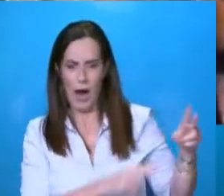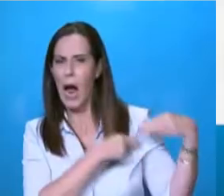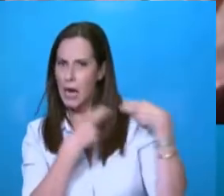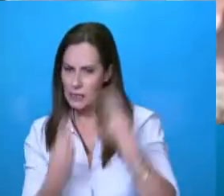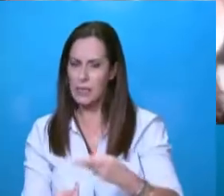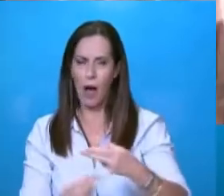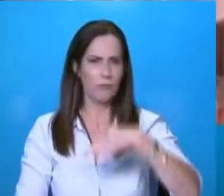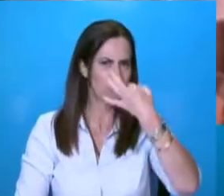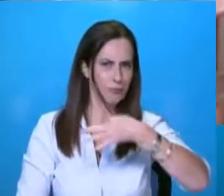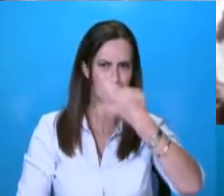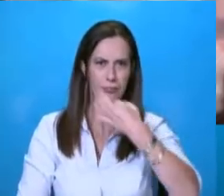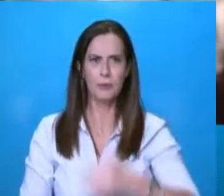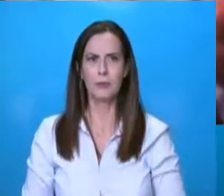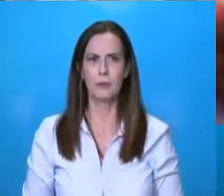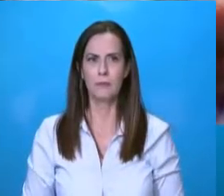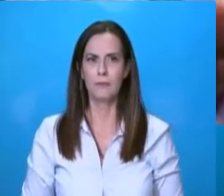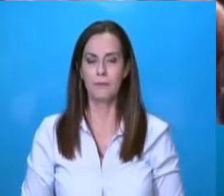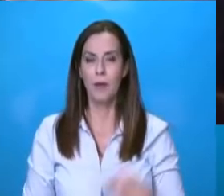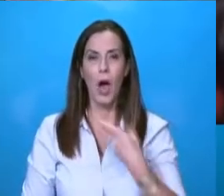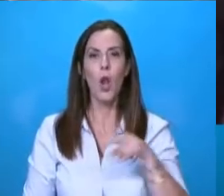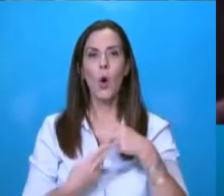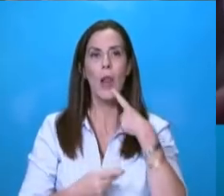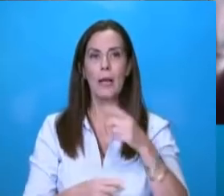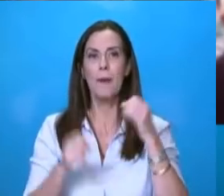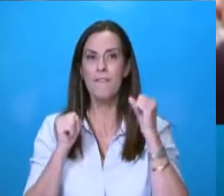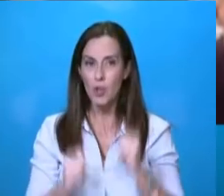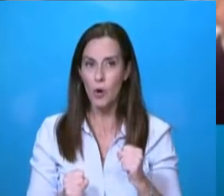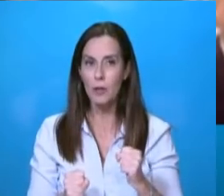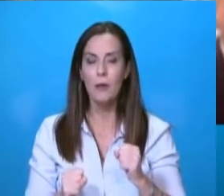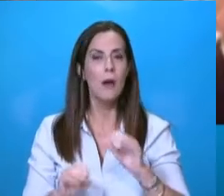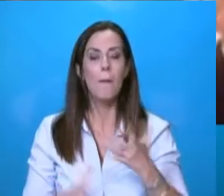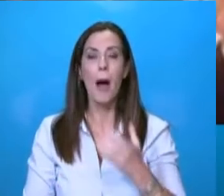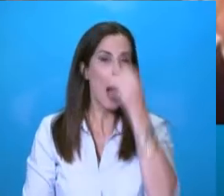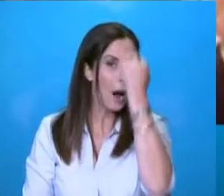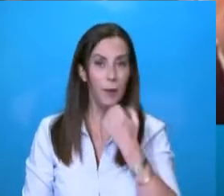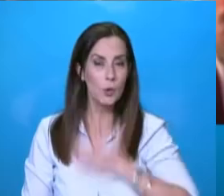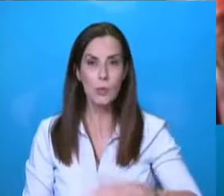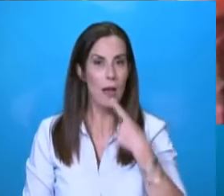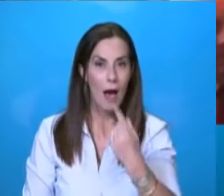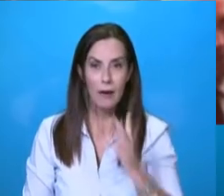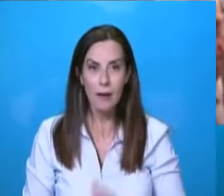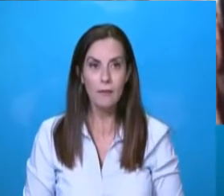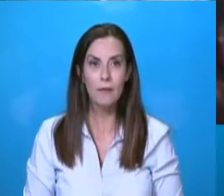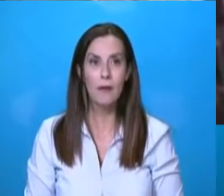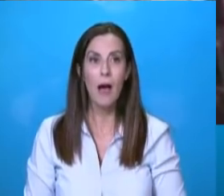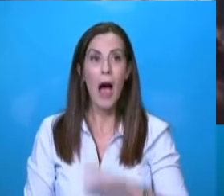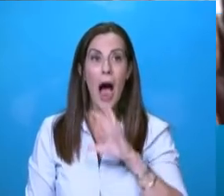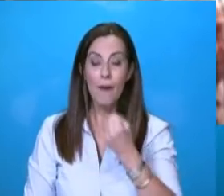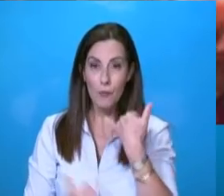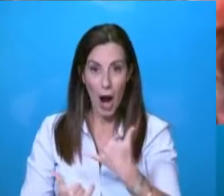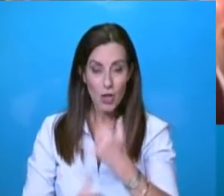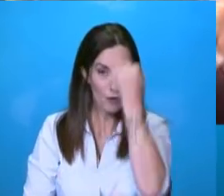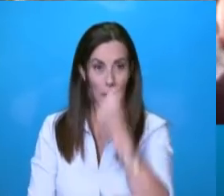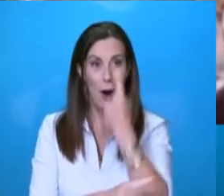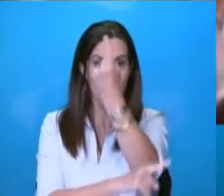וחזר לבמה. אני לא יכול להגיד לכם בוודאות מה החמאס אומר, אבל אם הוא מטפח